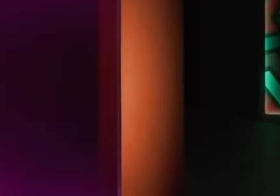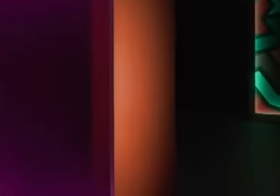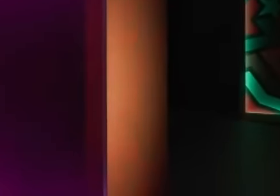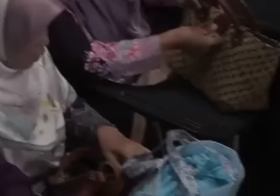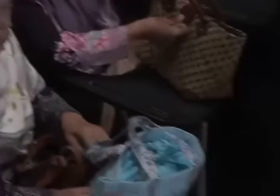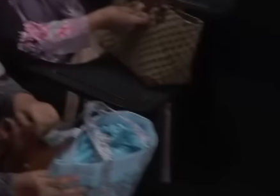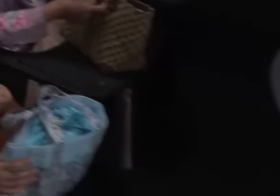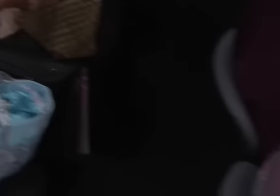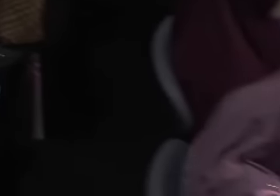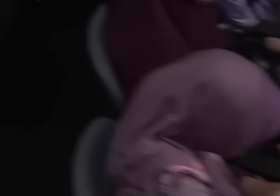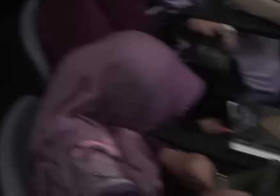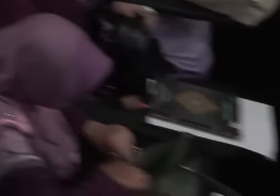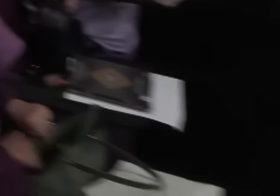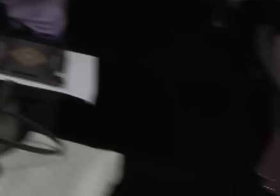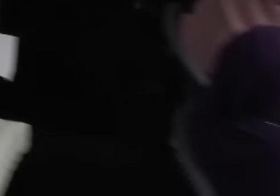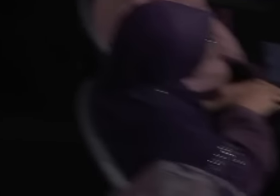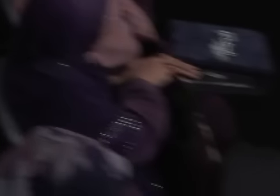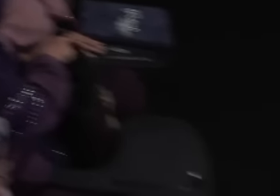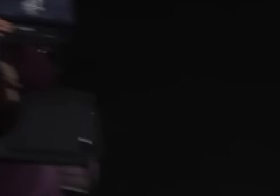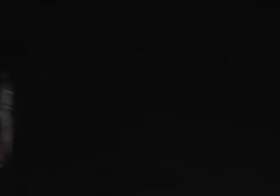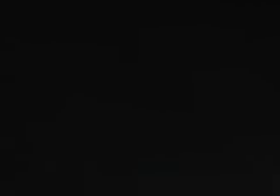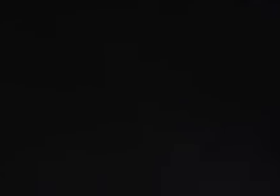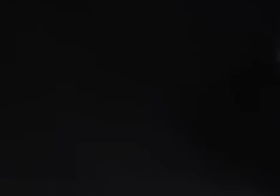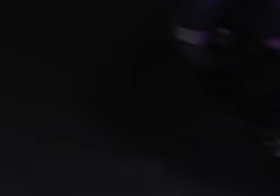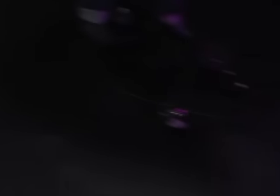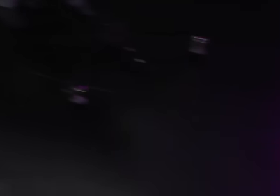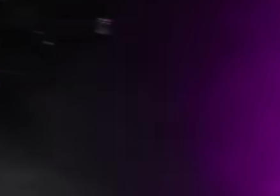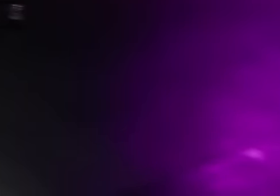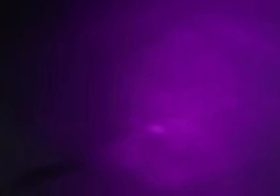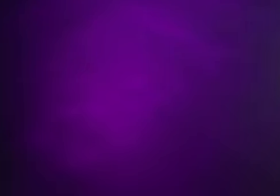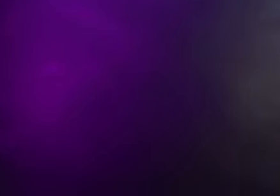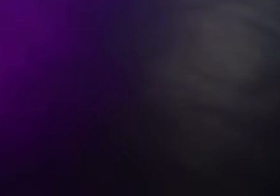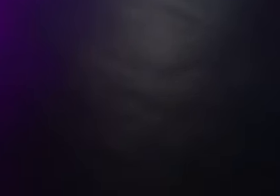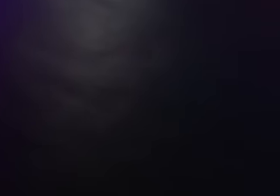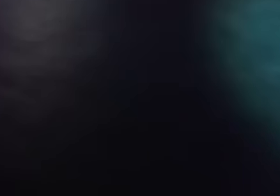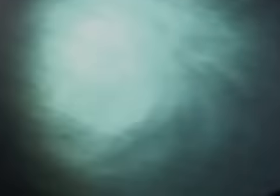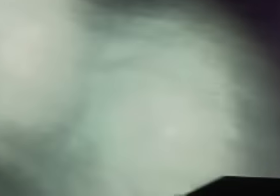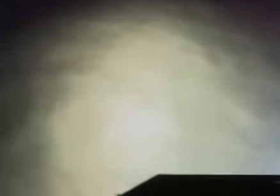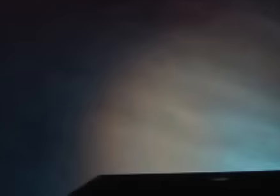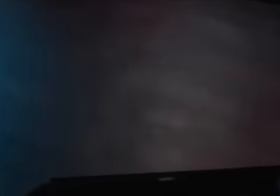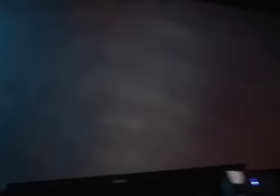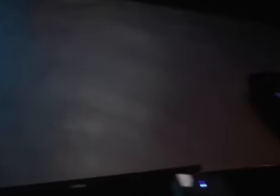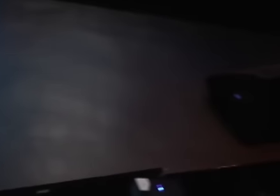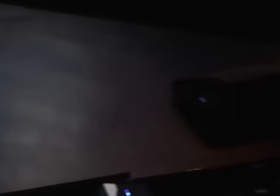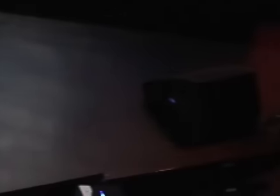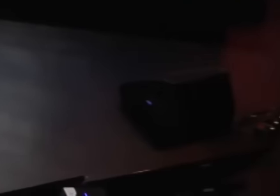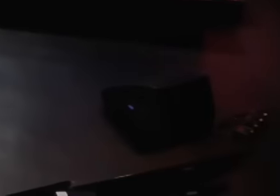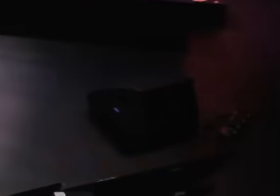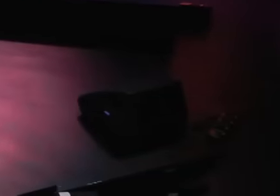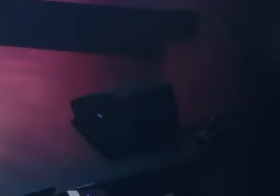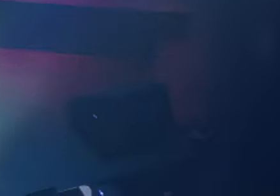Nasina waimna waimna minhu majah